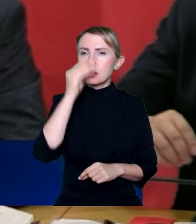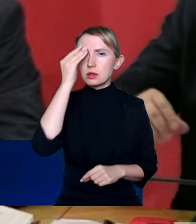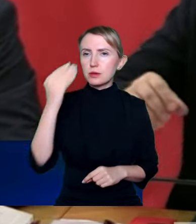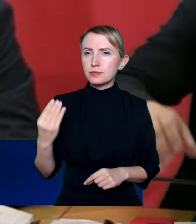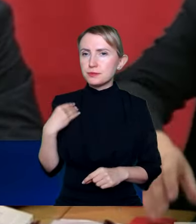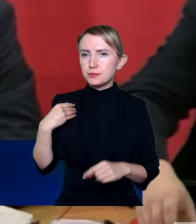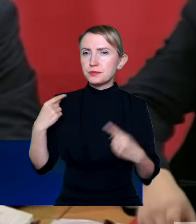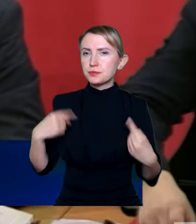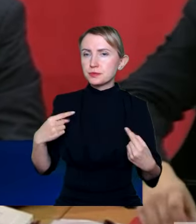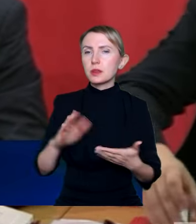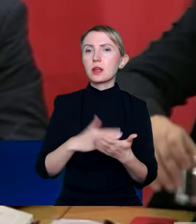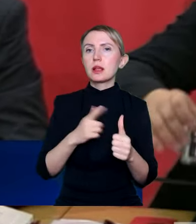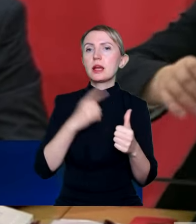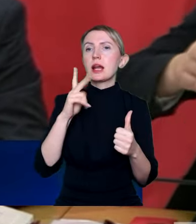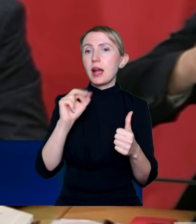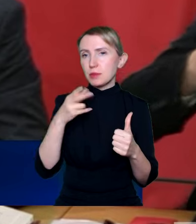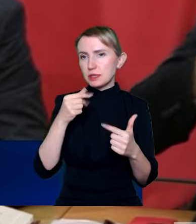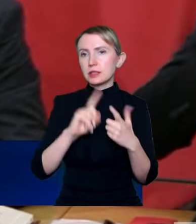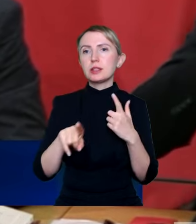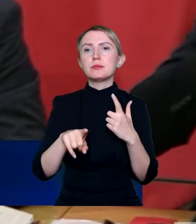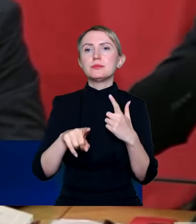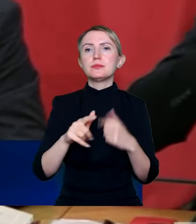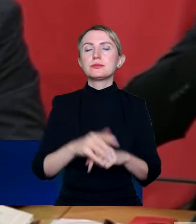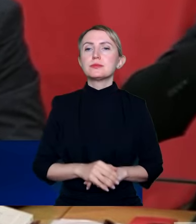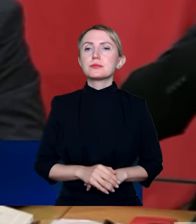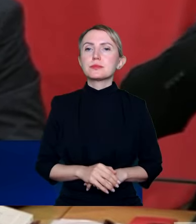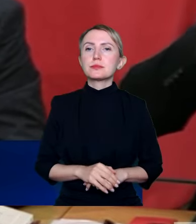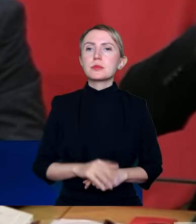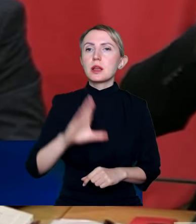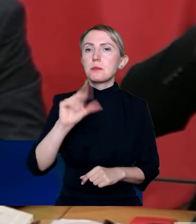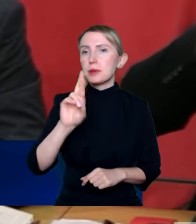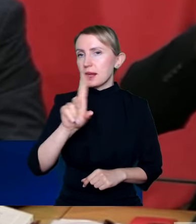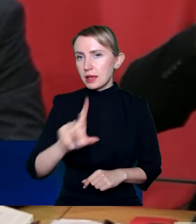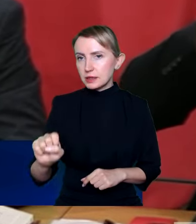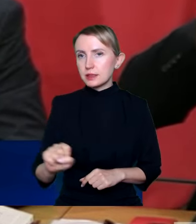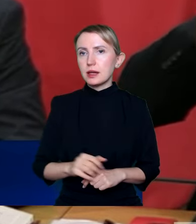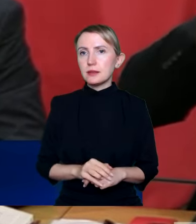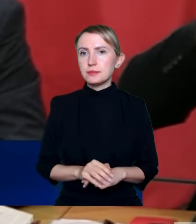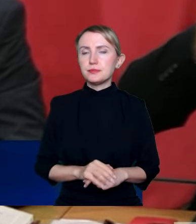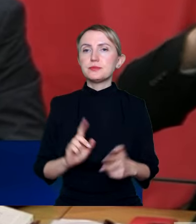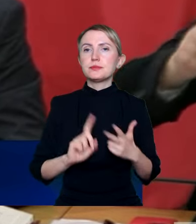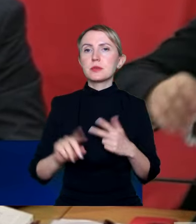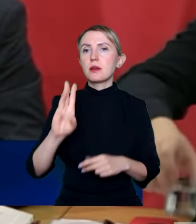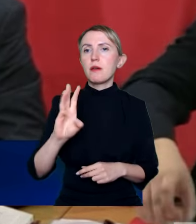wcześniej ich nie sygnalizowaliście, czyli pan Kamiński, pan Brejza i pan Woś.